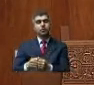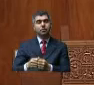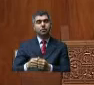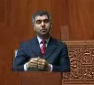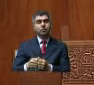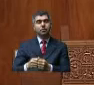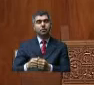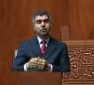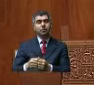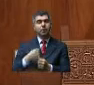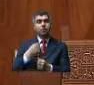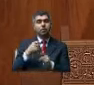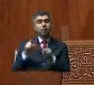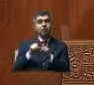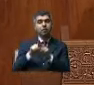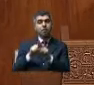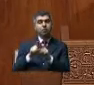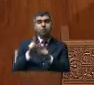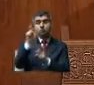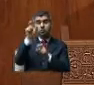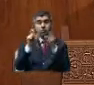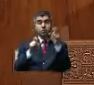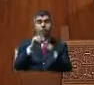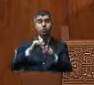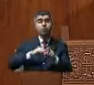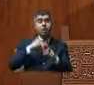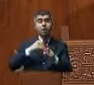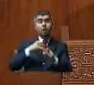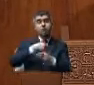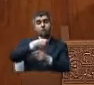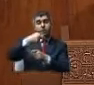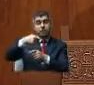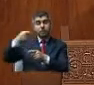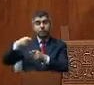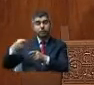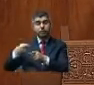ولاد من هذول اللي زدناهم المنح بين